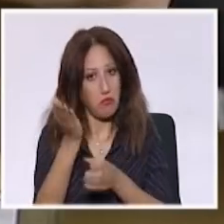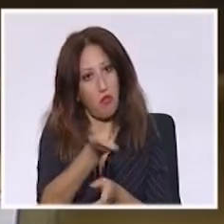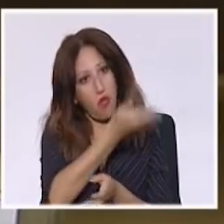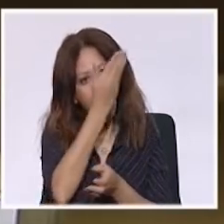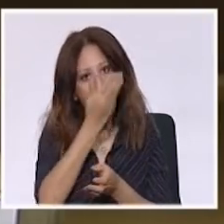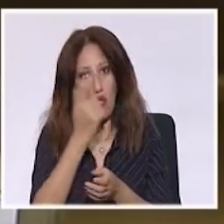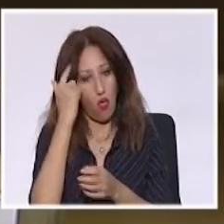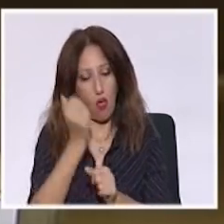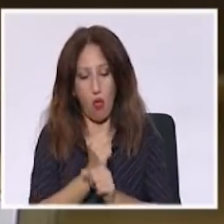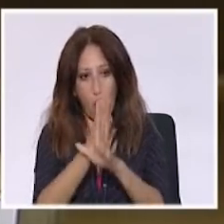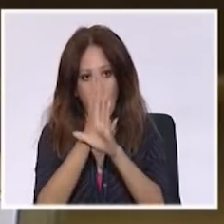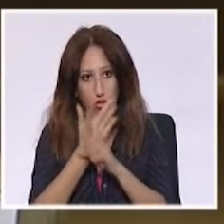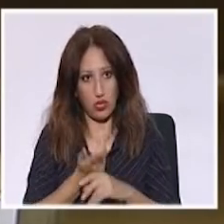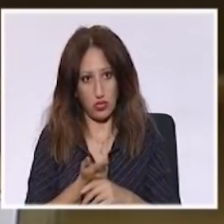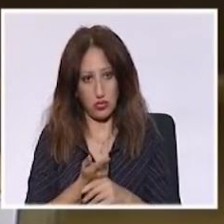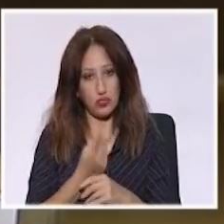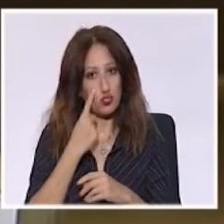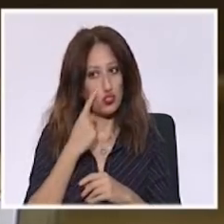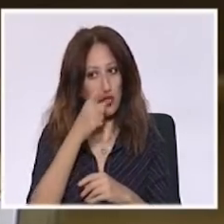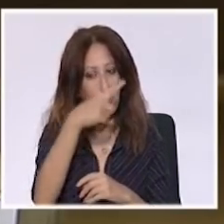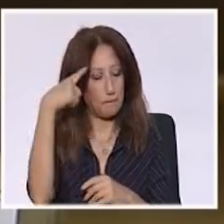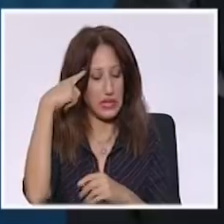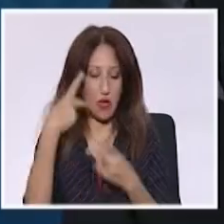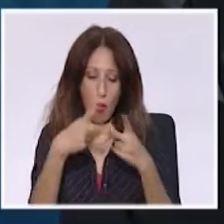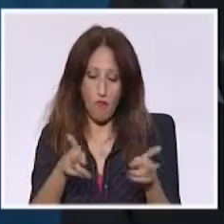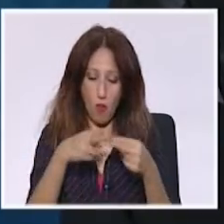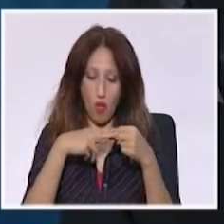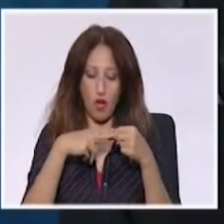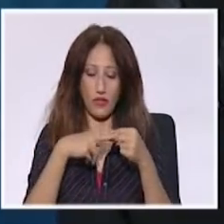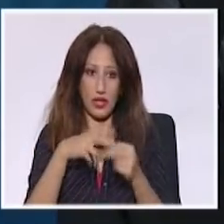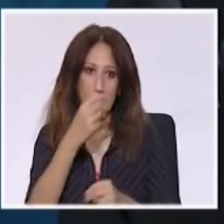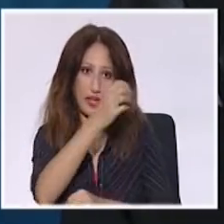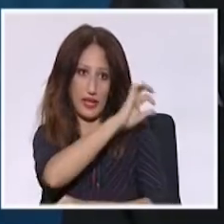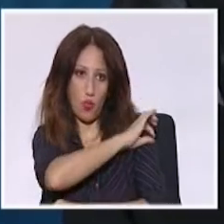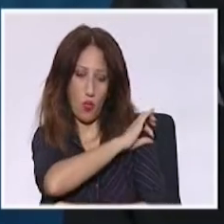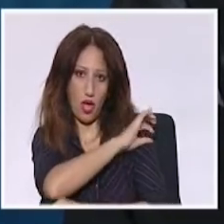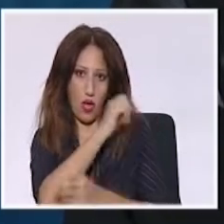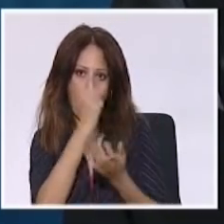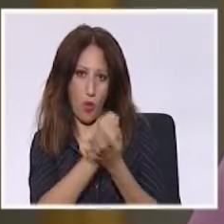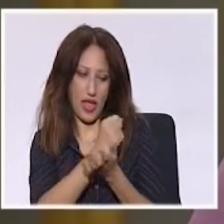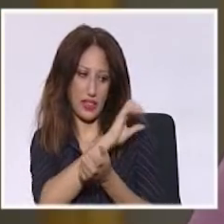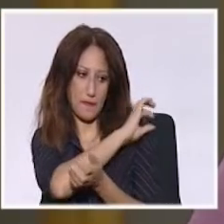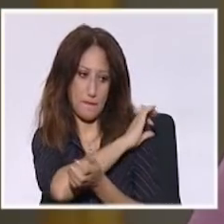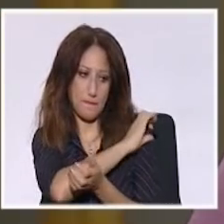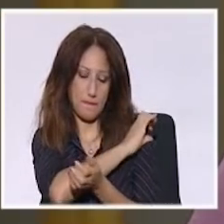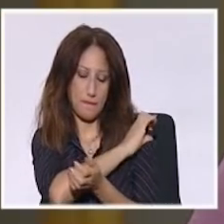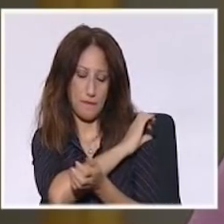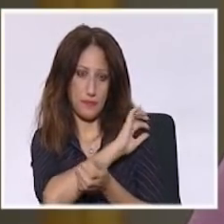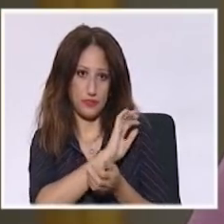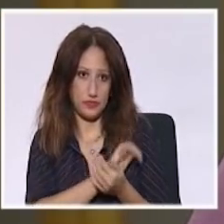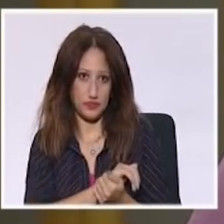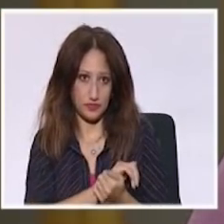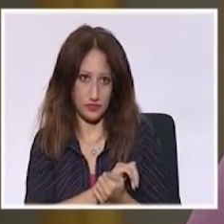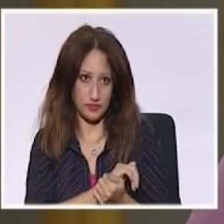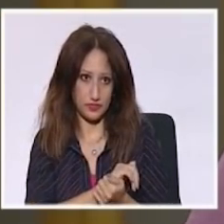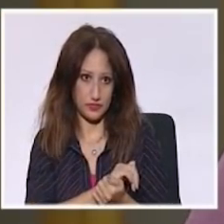الميلاد مختلف، وان السمات اللي هي بتتكلم عليها سواء الحسنه اللي في كتفها او الوحمه اللي في رجلها، يمكن الام ما قالتش ان في وحمه في